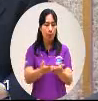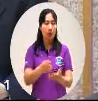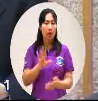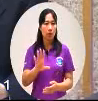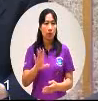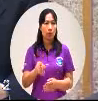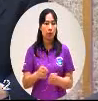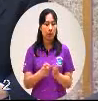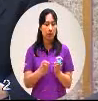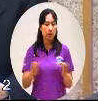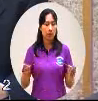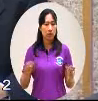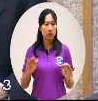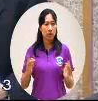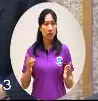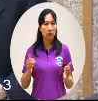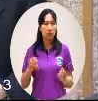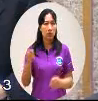度大概